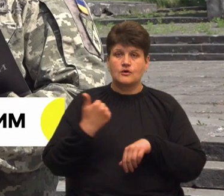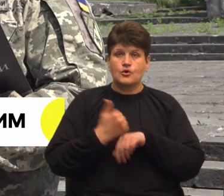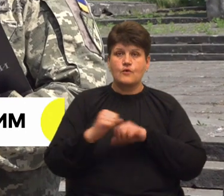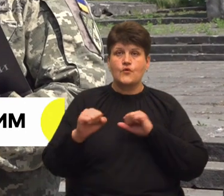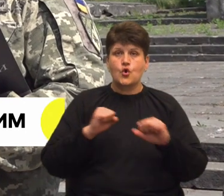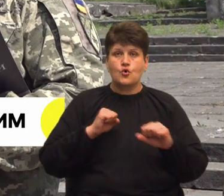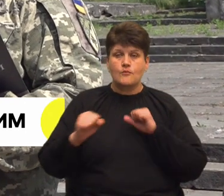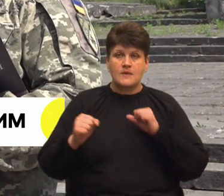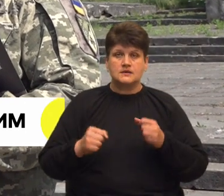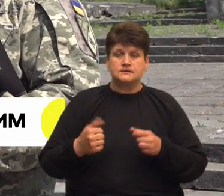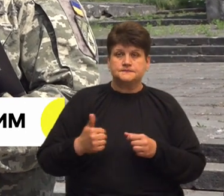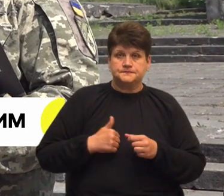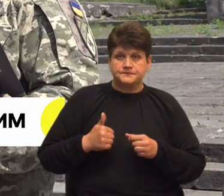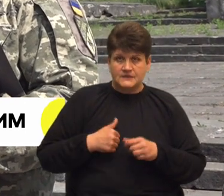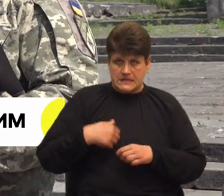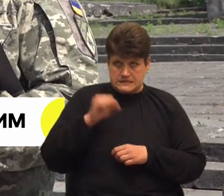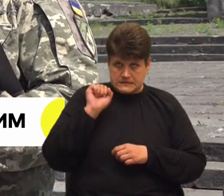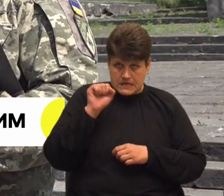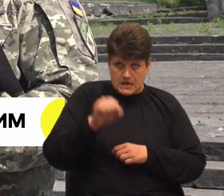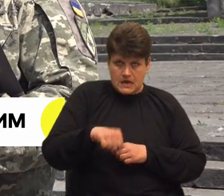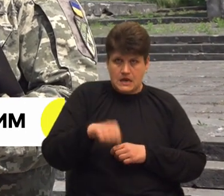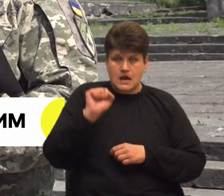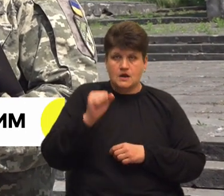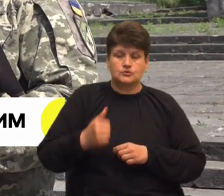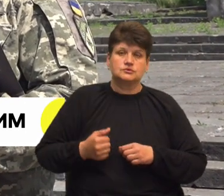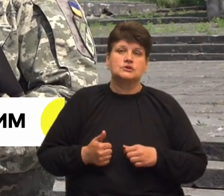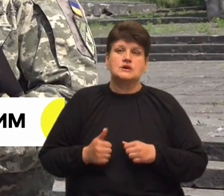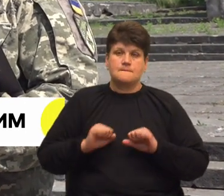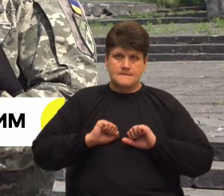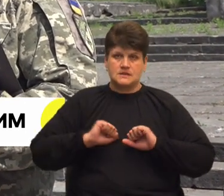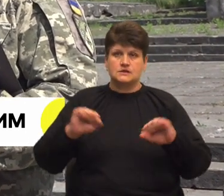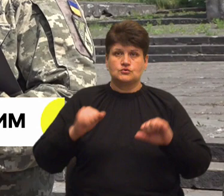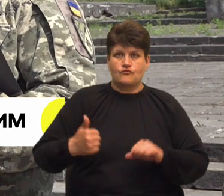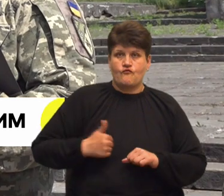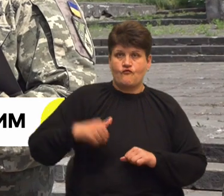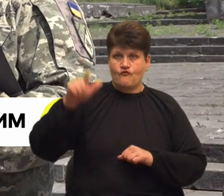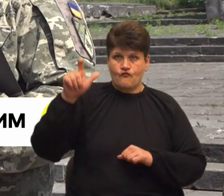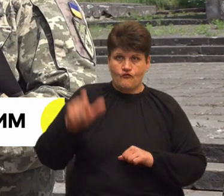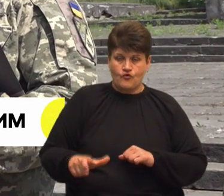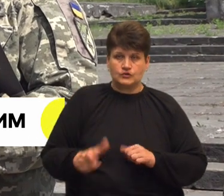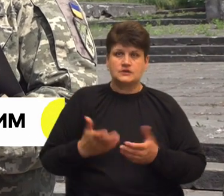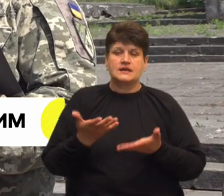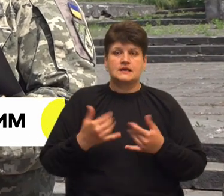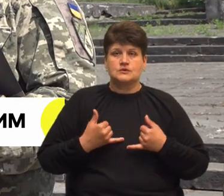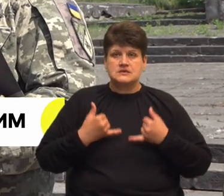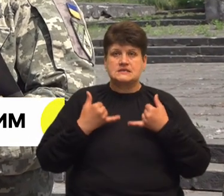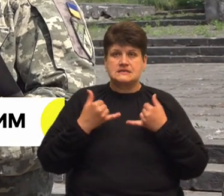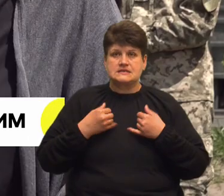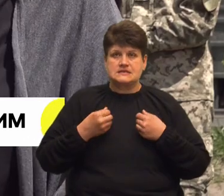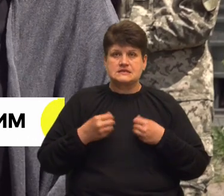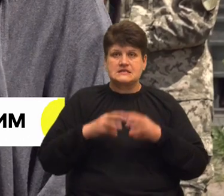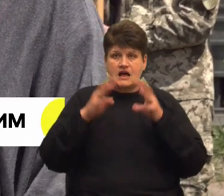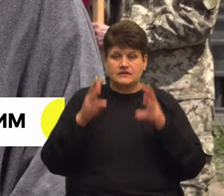України схиляються перед відвагою стійкістю та патріотизмом воїна чи нама якого уславлений володимирів